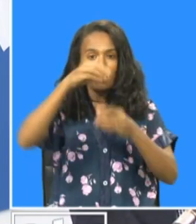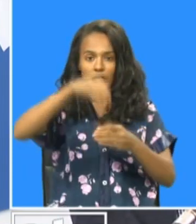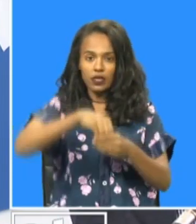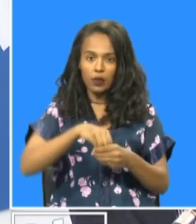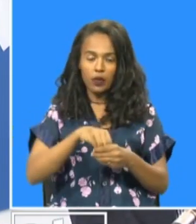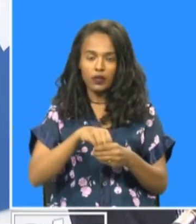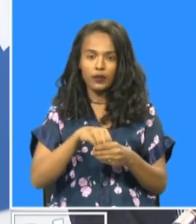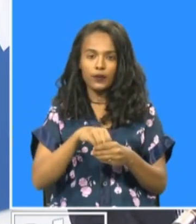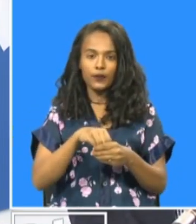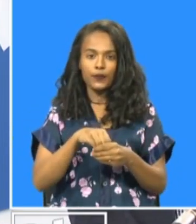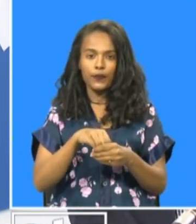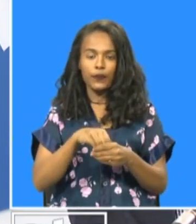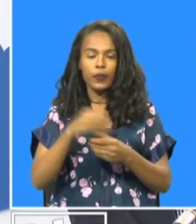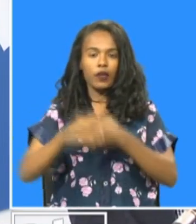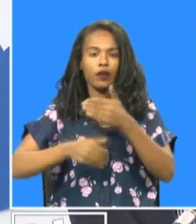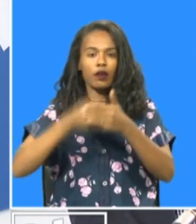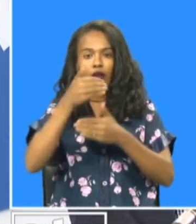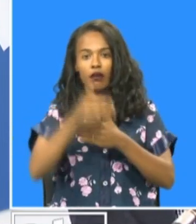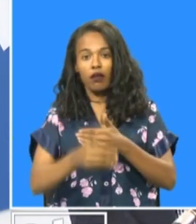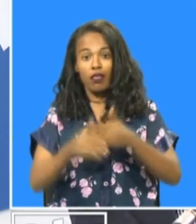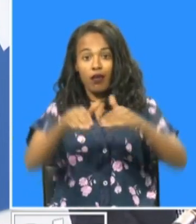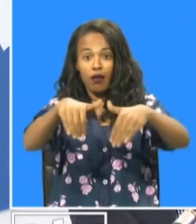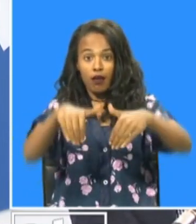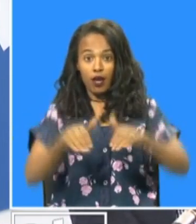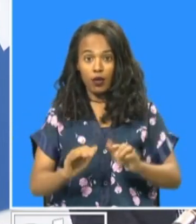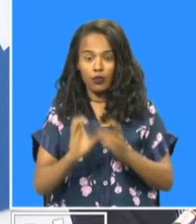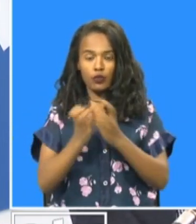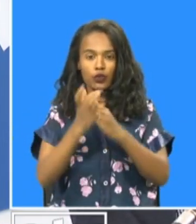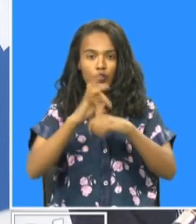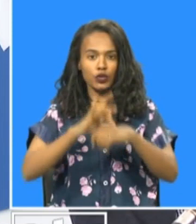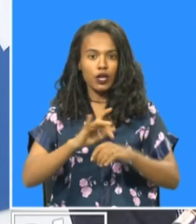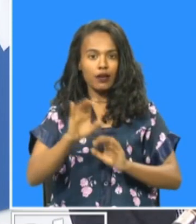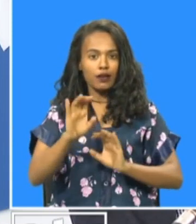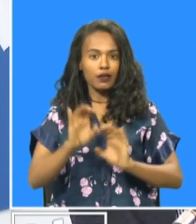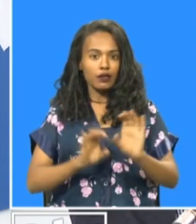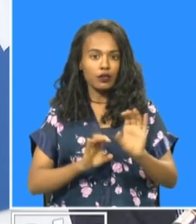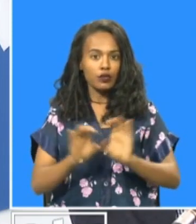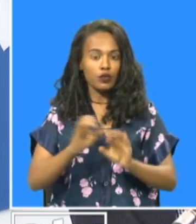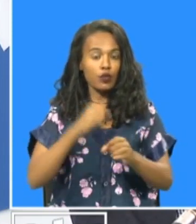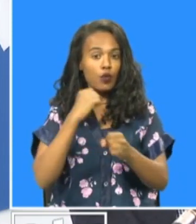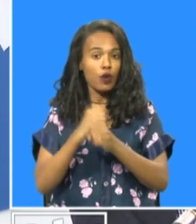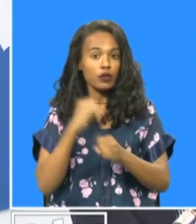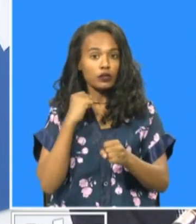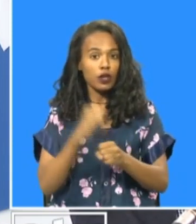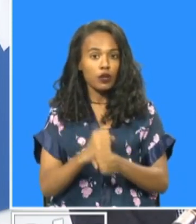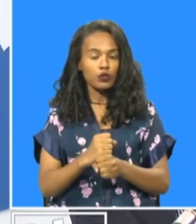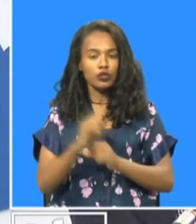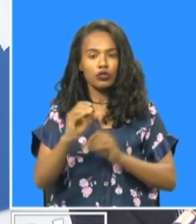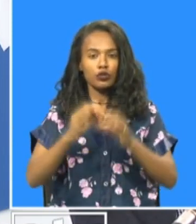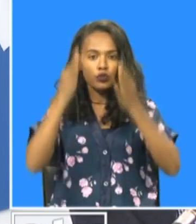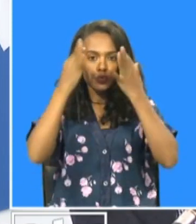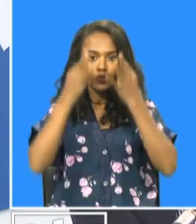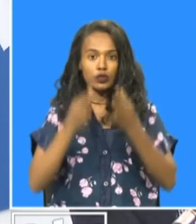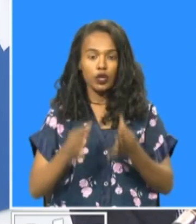በማስገባት ቀጣይ የቀብር ሁኔታዎች ላይ የተደረጉ አሰራሮች፣ የተደረጉ